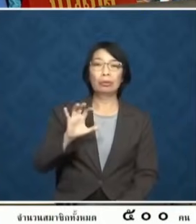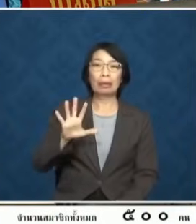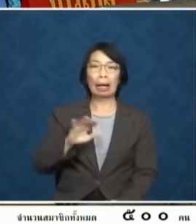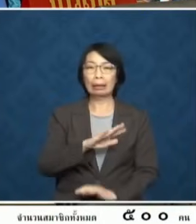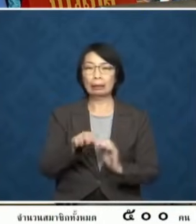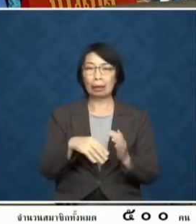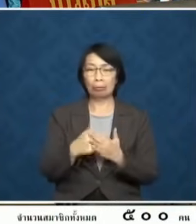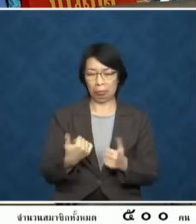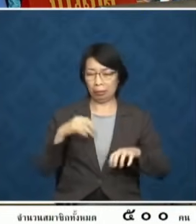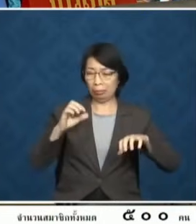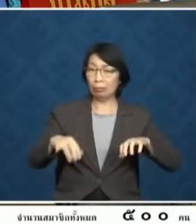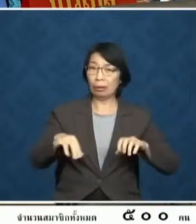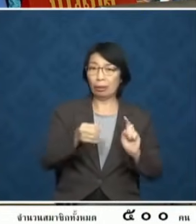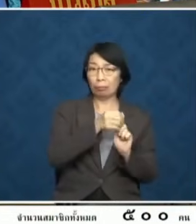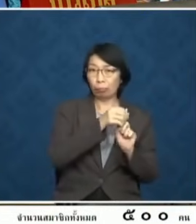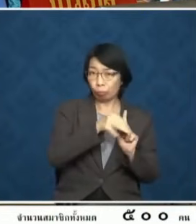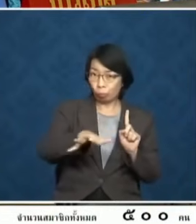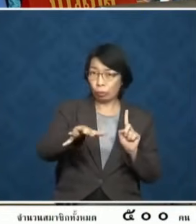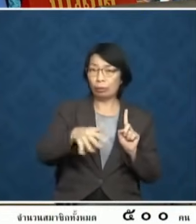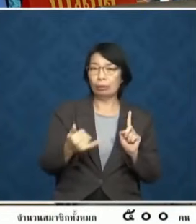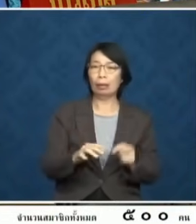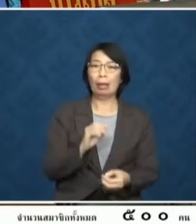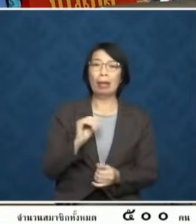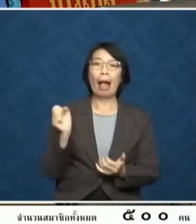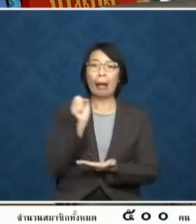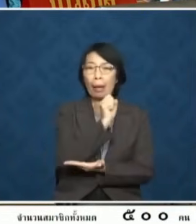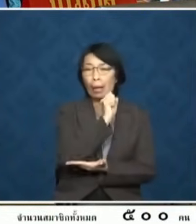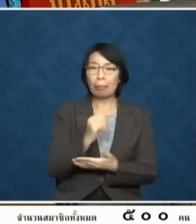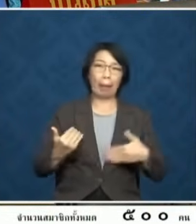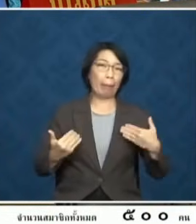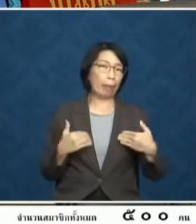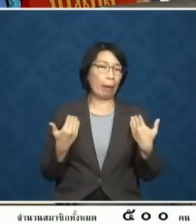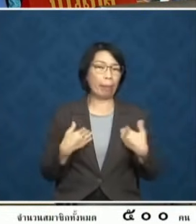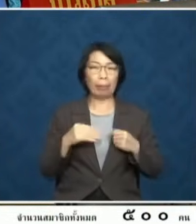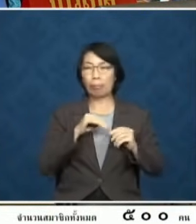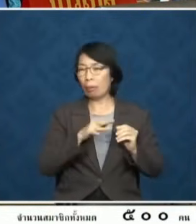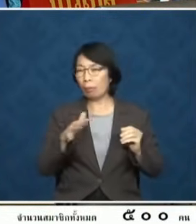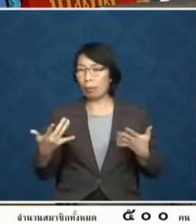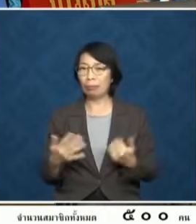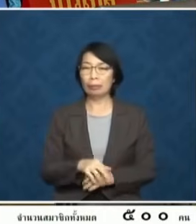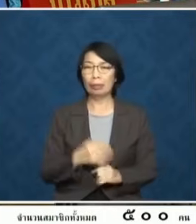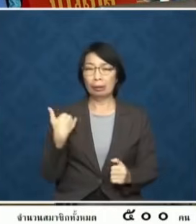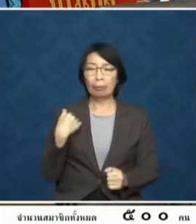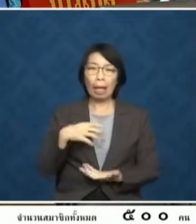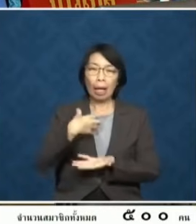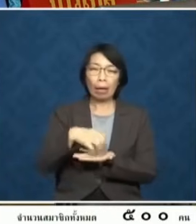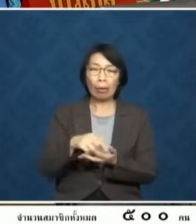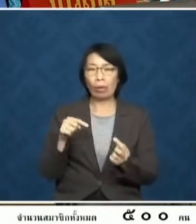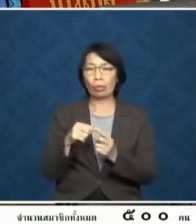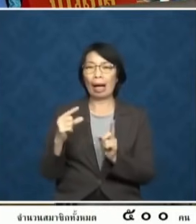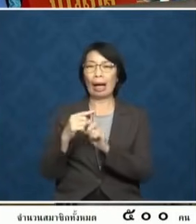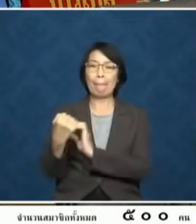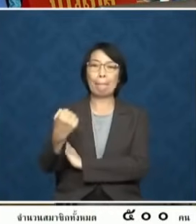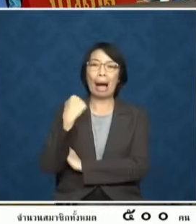แต่สถานีเหล่านี้ได้กลายเป็นคลื่นเปิดเพลงเพื่อความบันเทิงไปแล้วไม่เคยมีเนื้อหาใดๆที่เกี่ยวข้องกับความมั่น